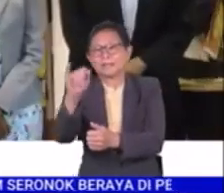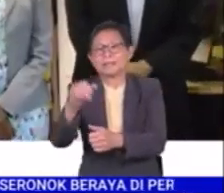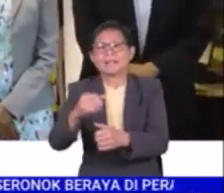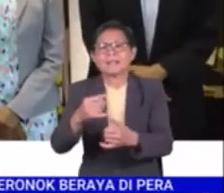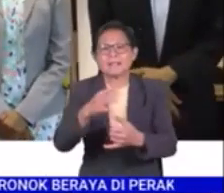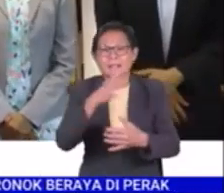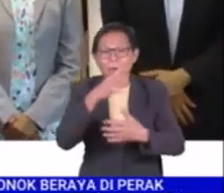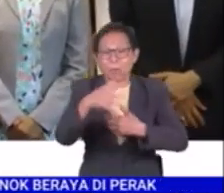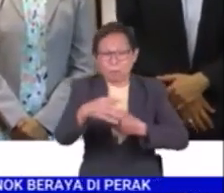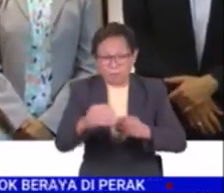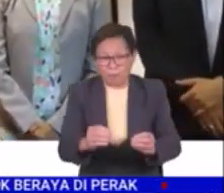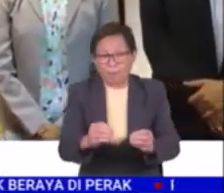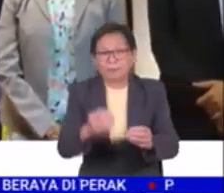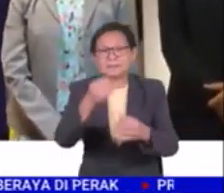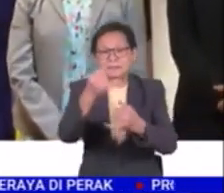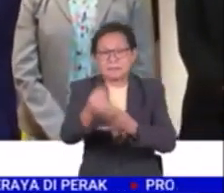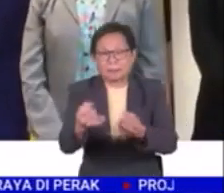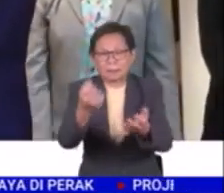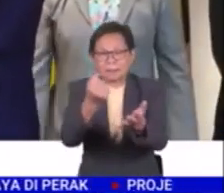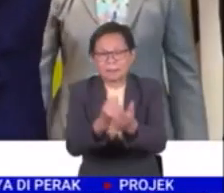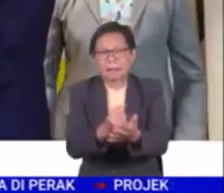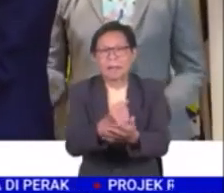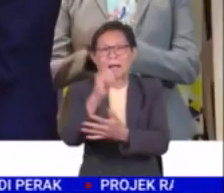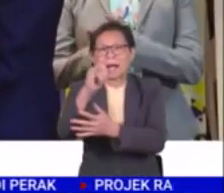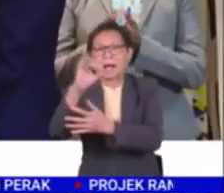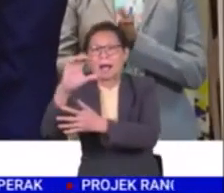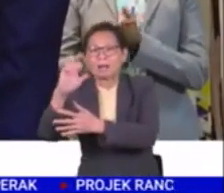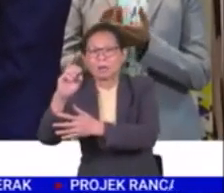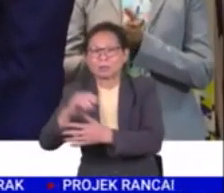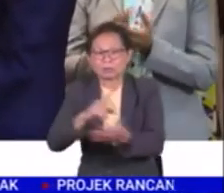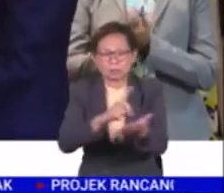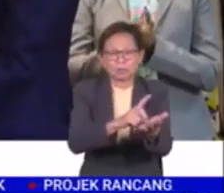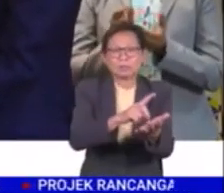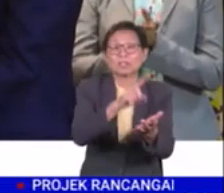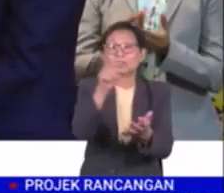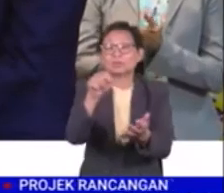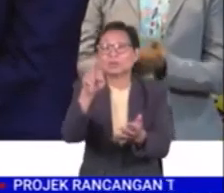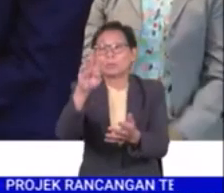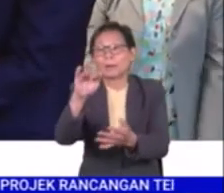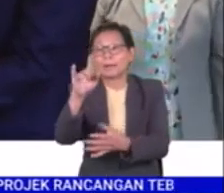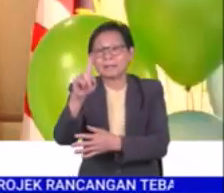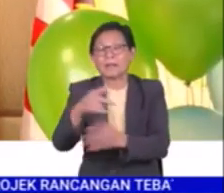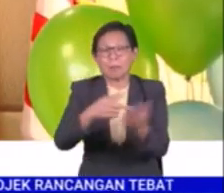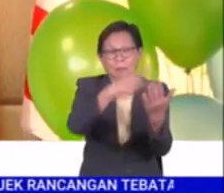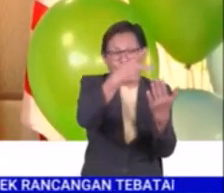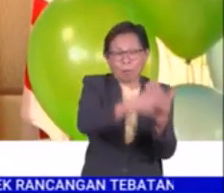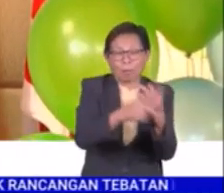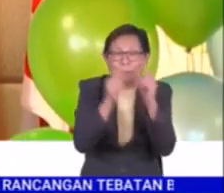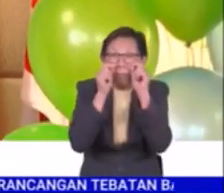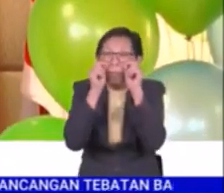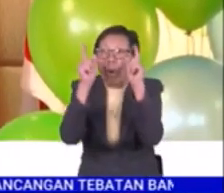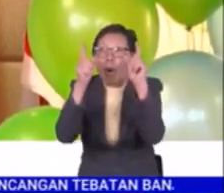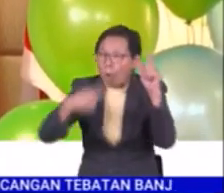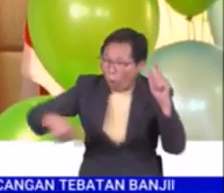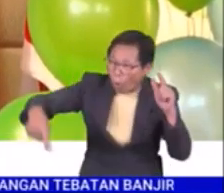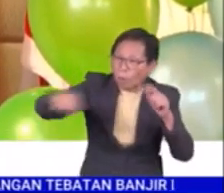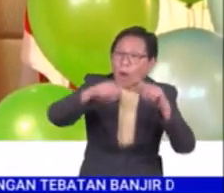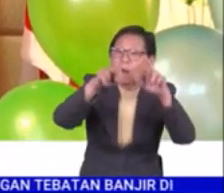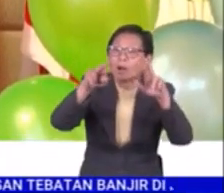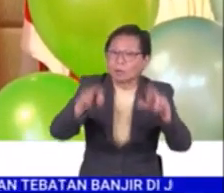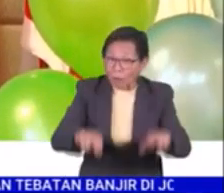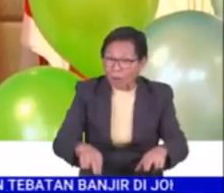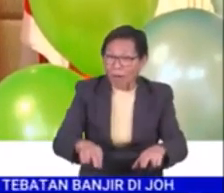Putrajaya. Sementara itu, bagi ikon Afiat, Dr. Zubaidi Ahmad, program ini sekaligus dapat beri kesedaran kepada orang awam